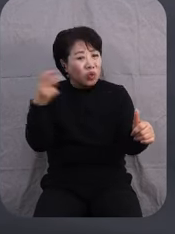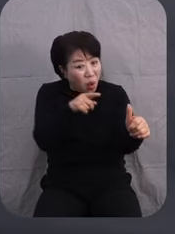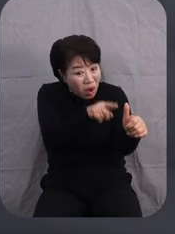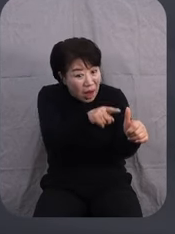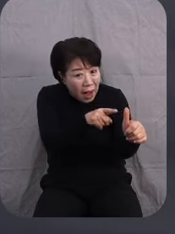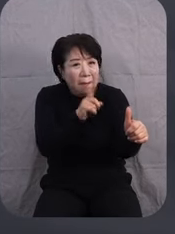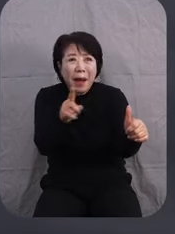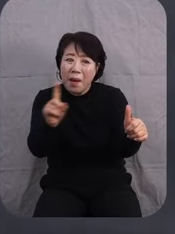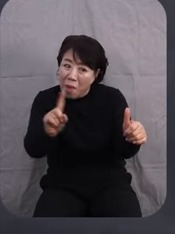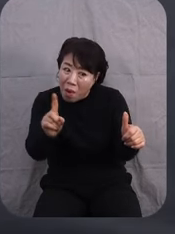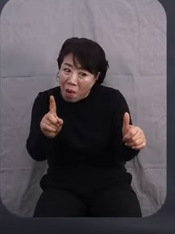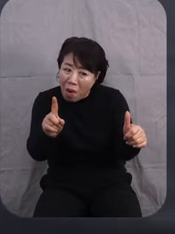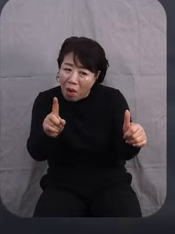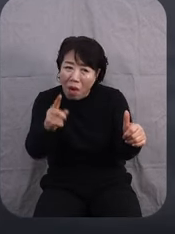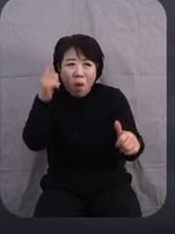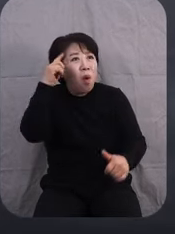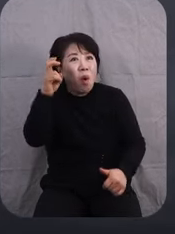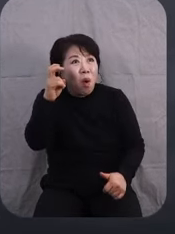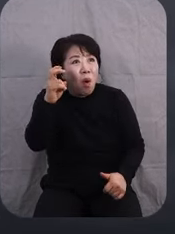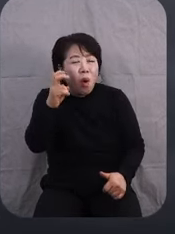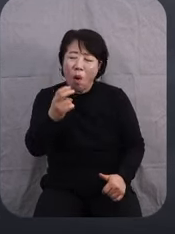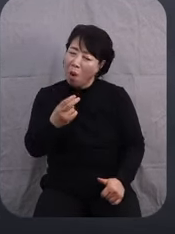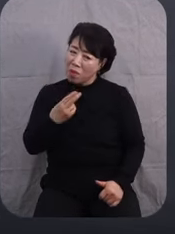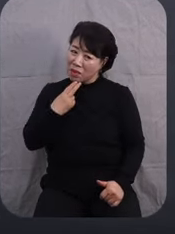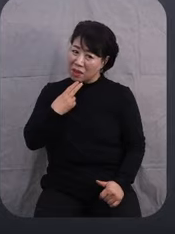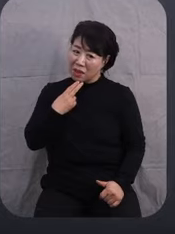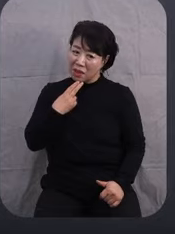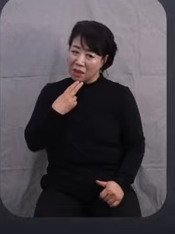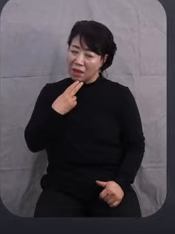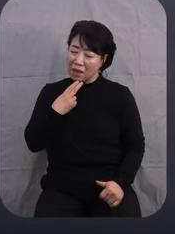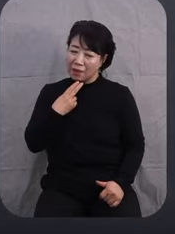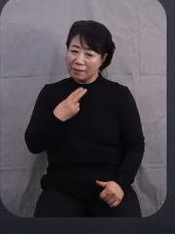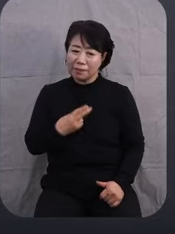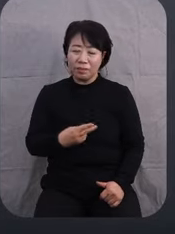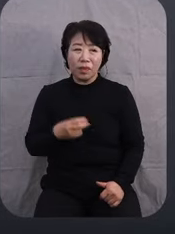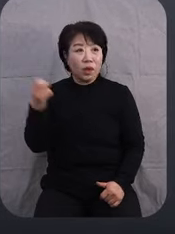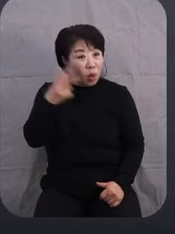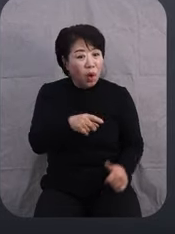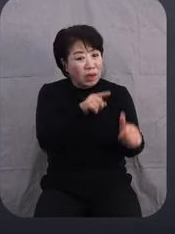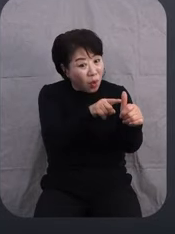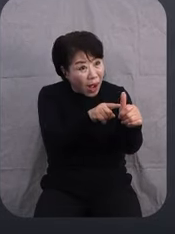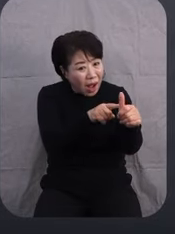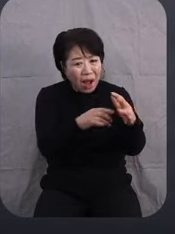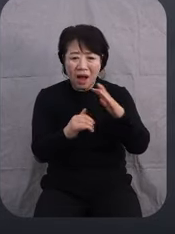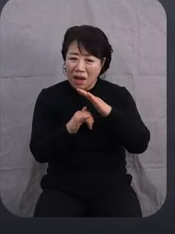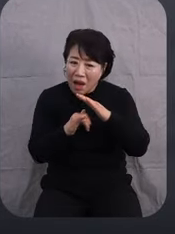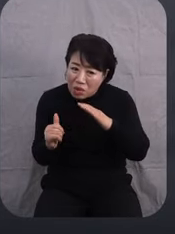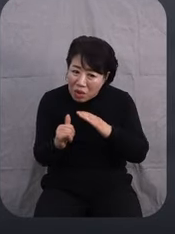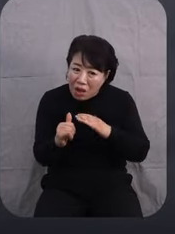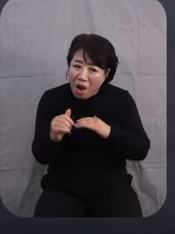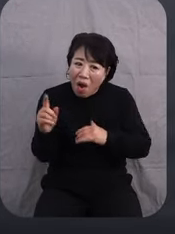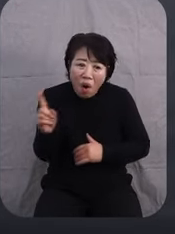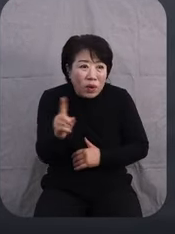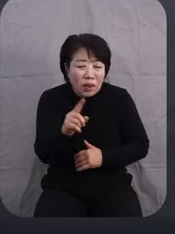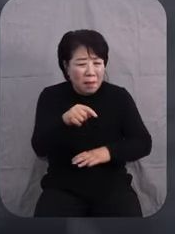했는지 혹은 하지 않았는지, 그와 가족이 어떤 심경인지